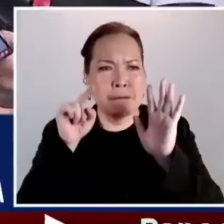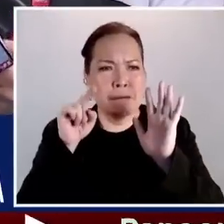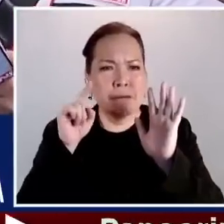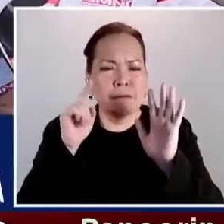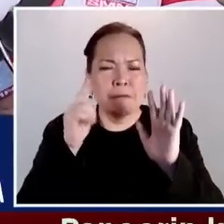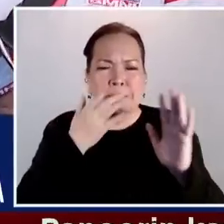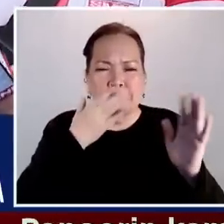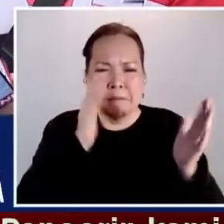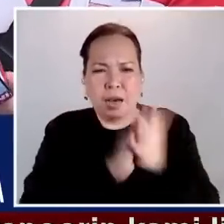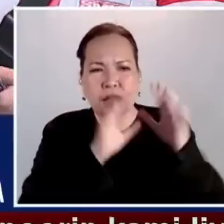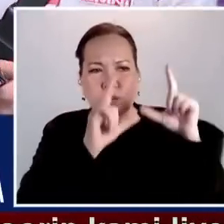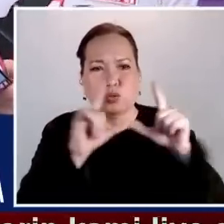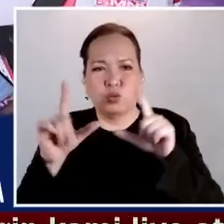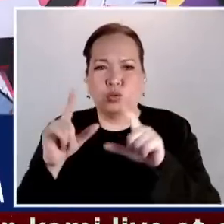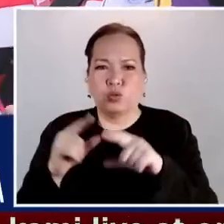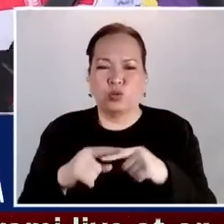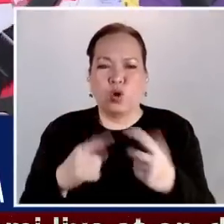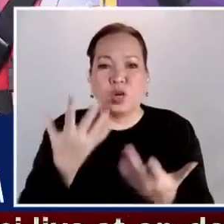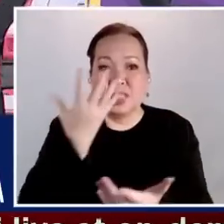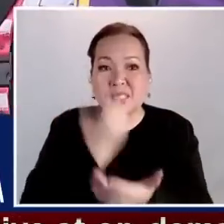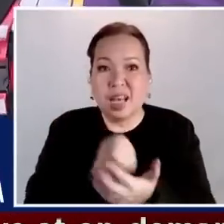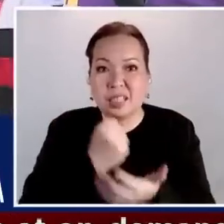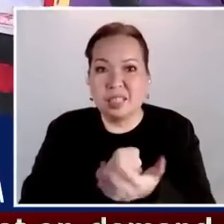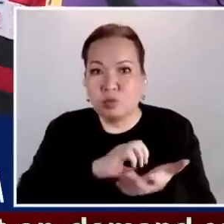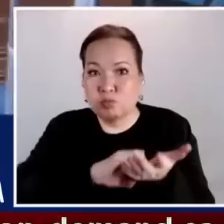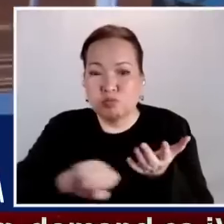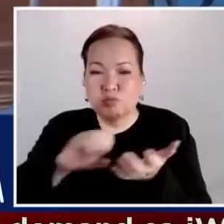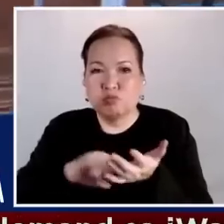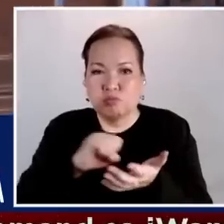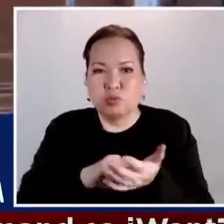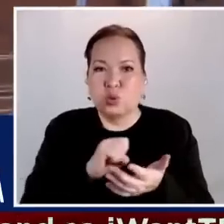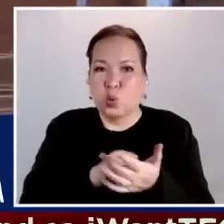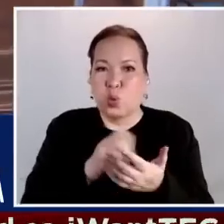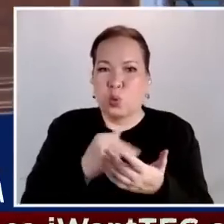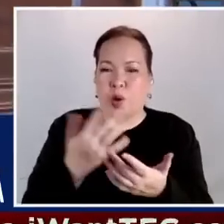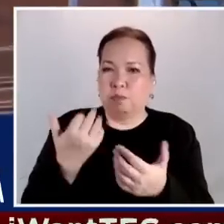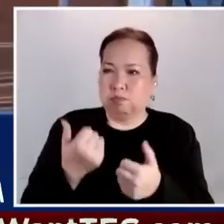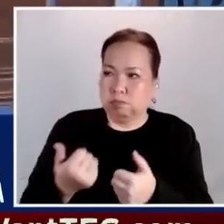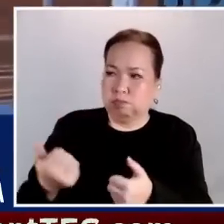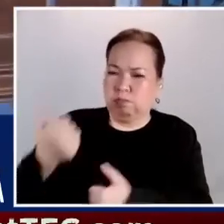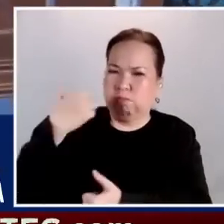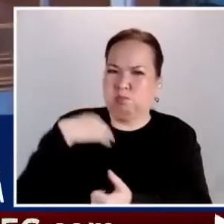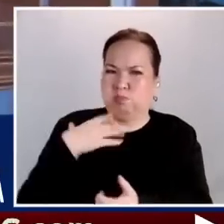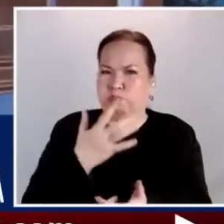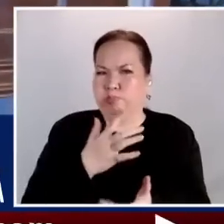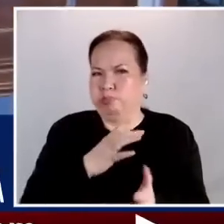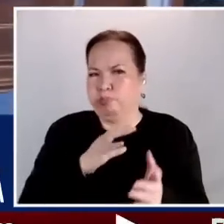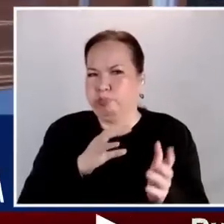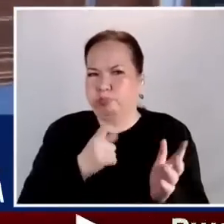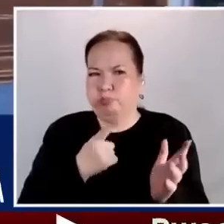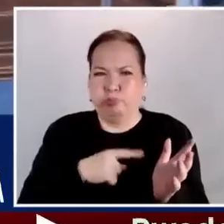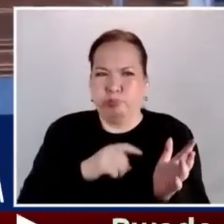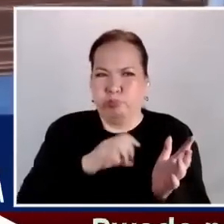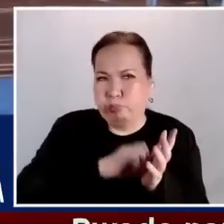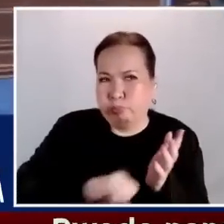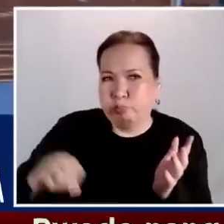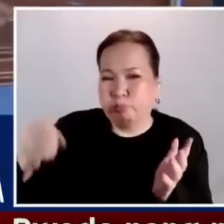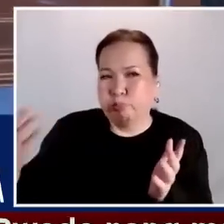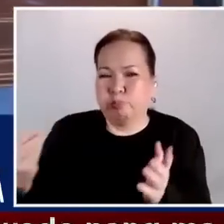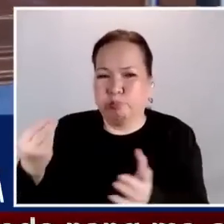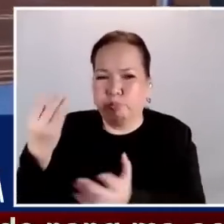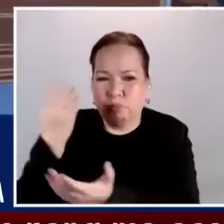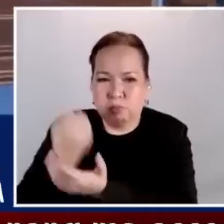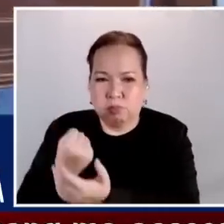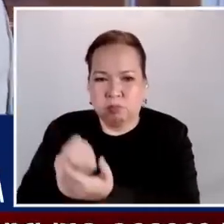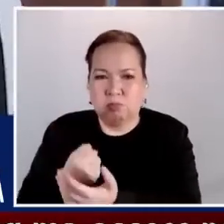na nagpapasweldo ng tama at inaabuso ang mga tauhan. Suportado rin ni Tulfo na ituloy ang war on drugs, pero imbes na